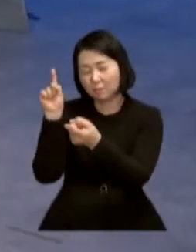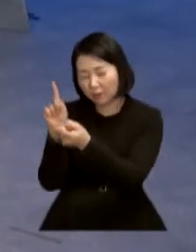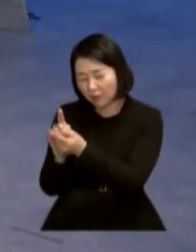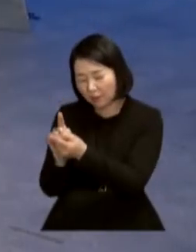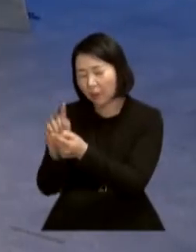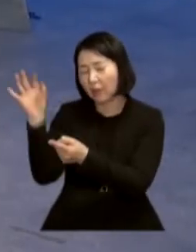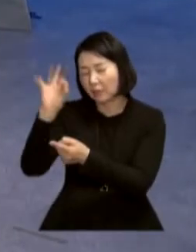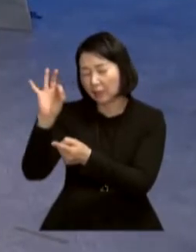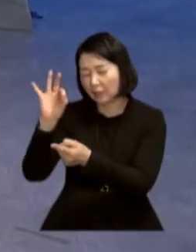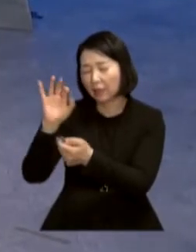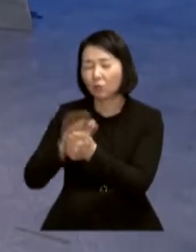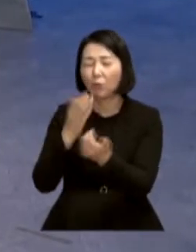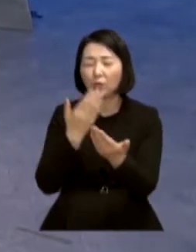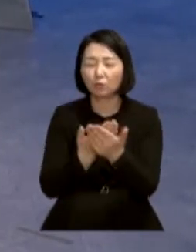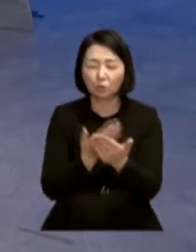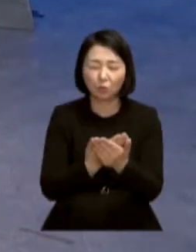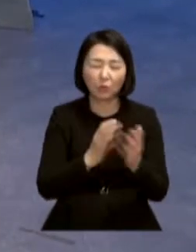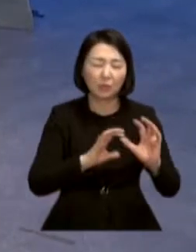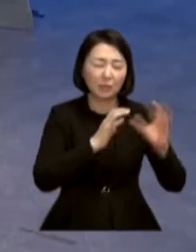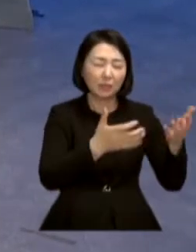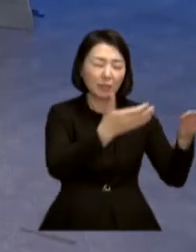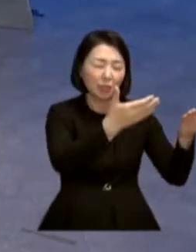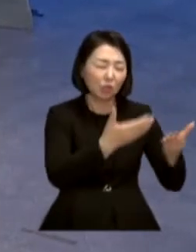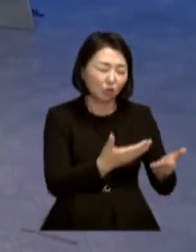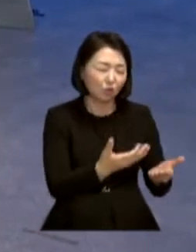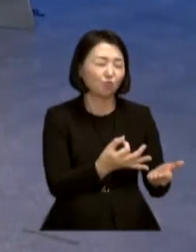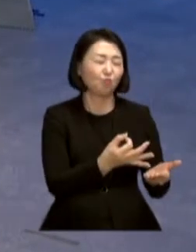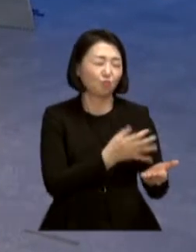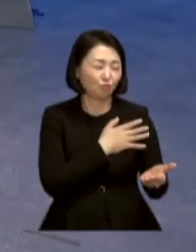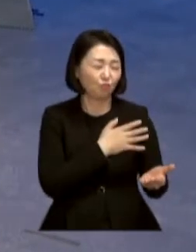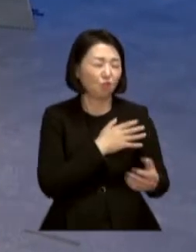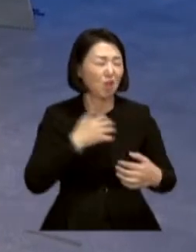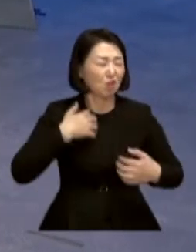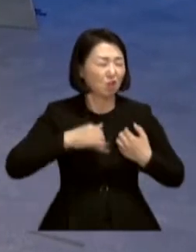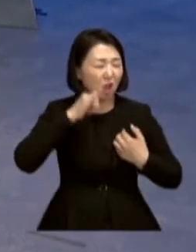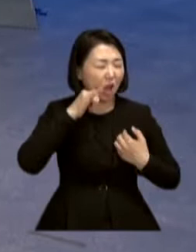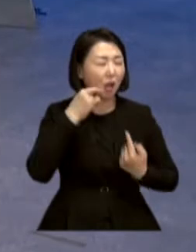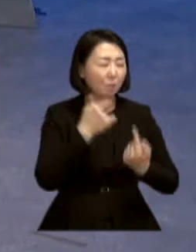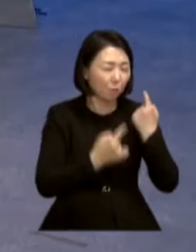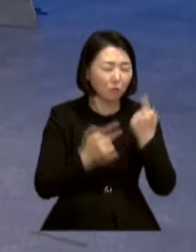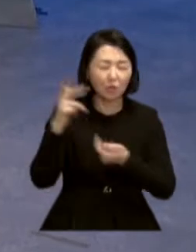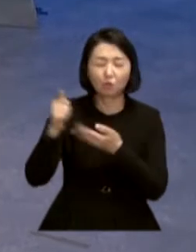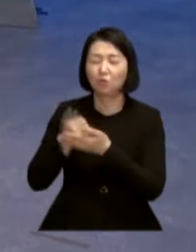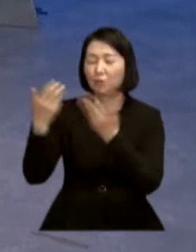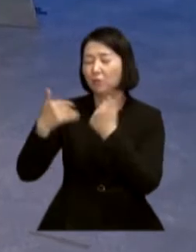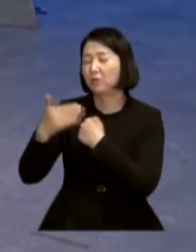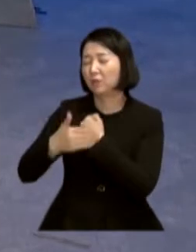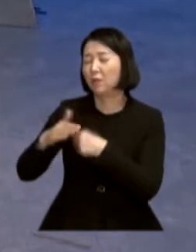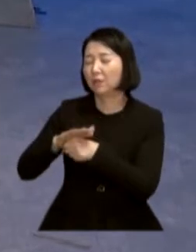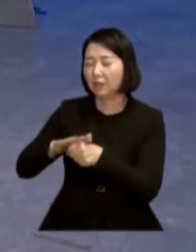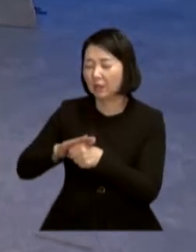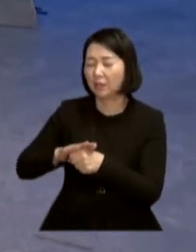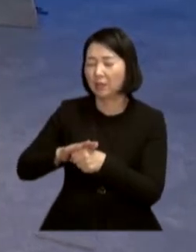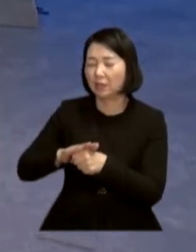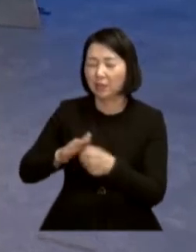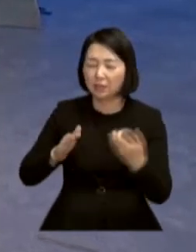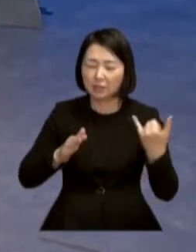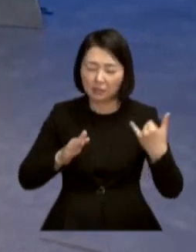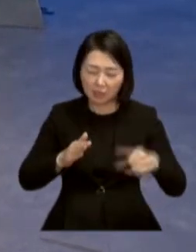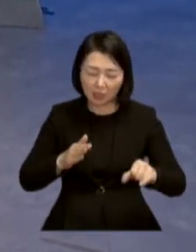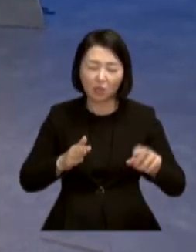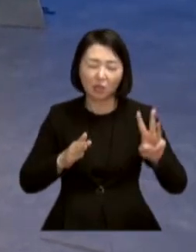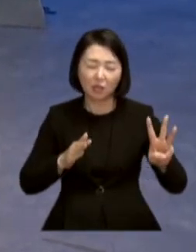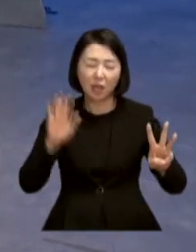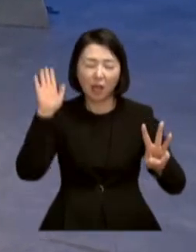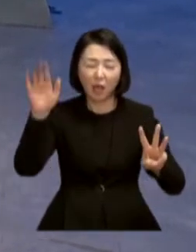어떠한 부귀영화보다 주님의 주시는 그 놀라운 은혜와 사랑이 이 자녀들의 앞으로의 평생의 길에 주님이 주신